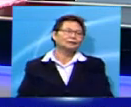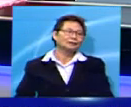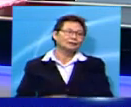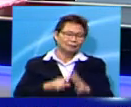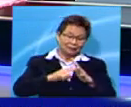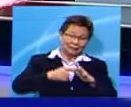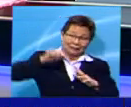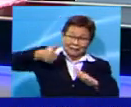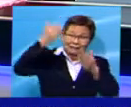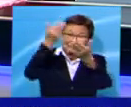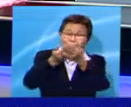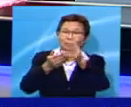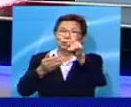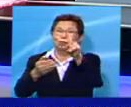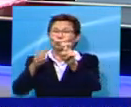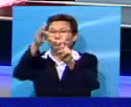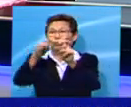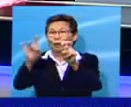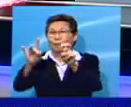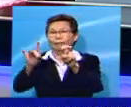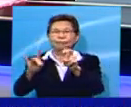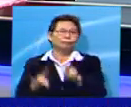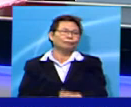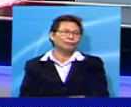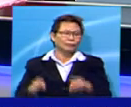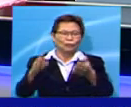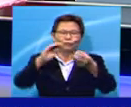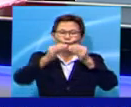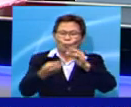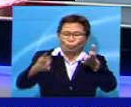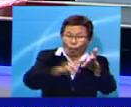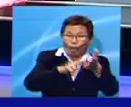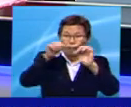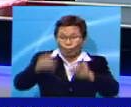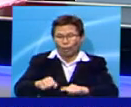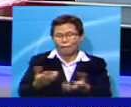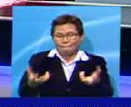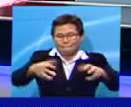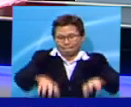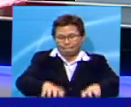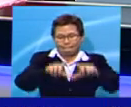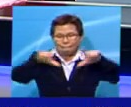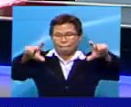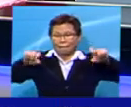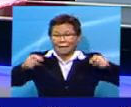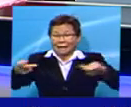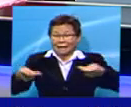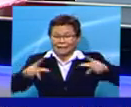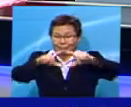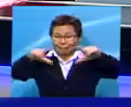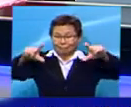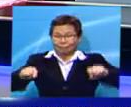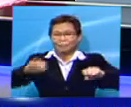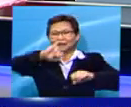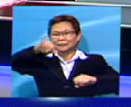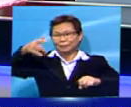Bermula esok sehingga 20 Ogos 2017, peminat nombor pendaftaran khas boleh mula membina plat kenderaan yang dikeluarkan oleh